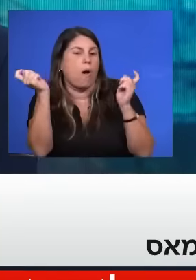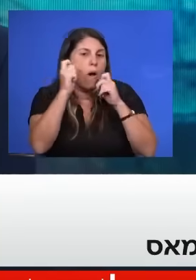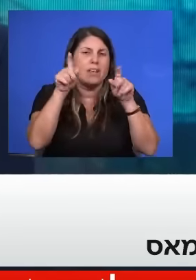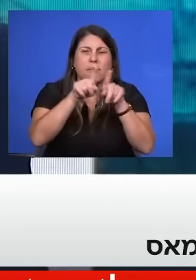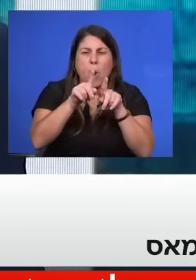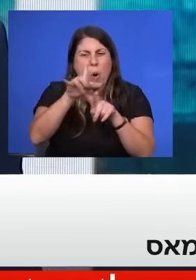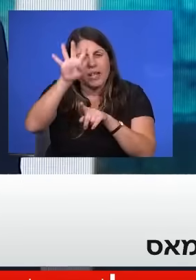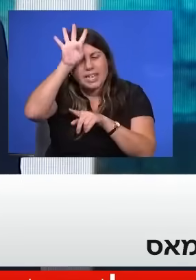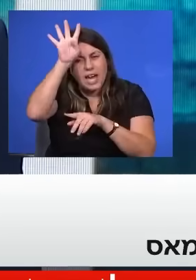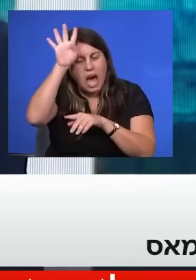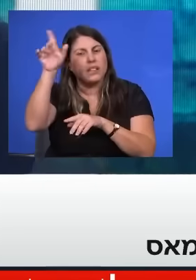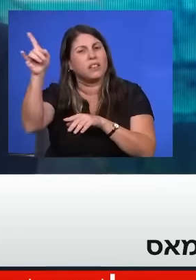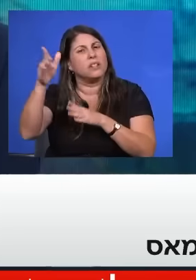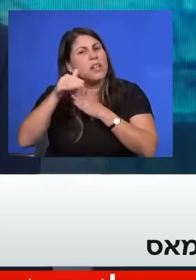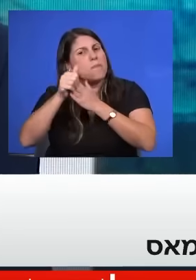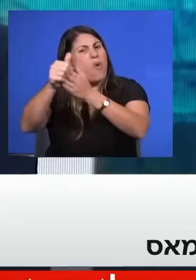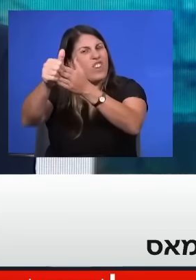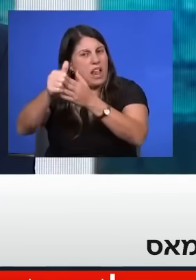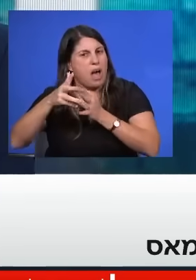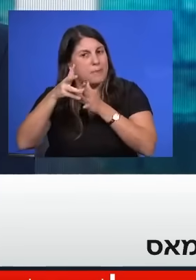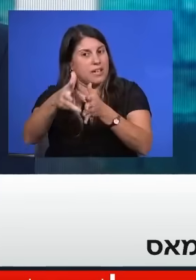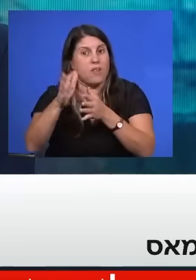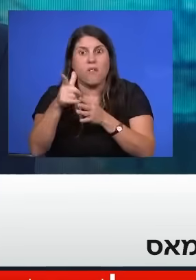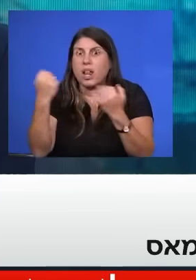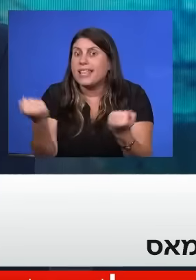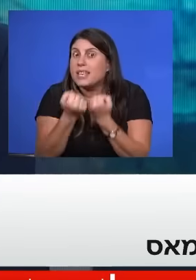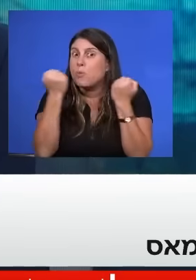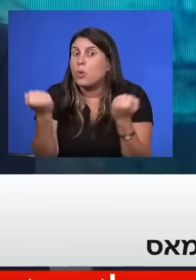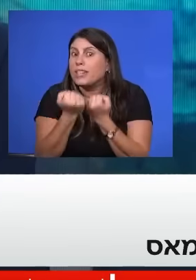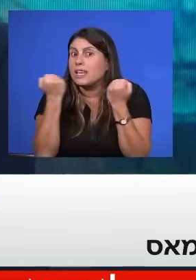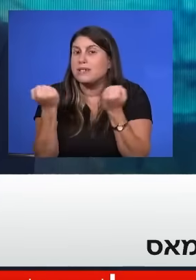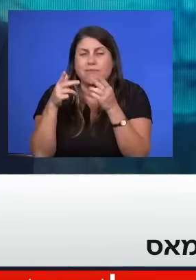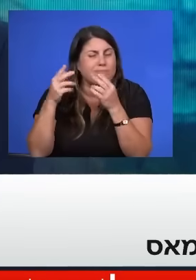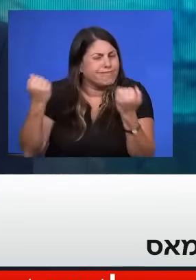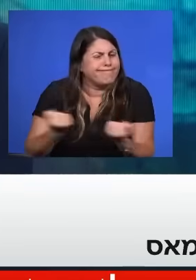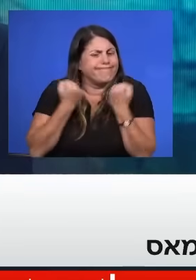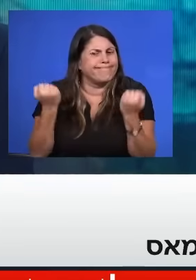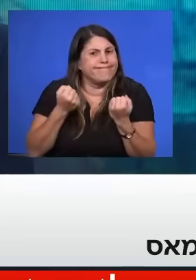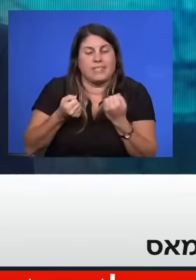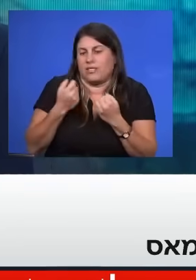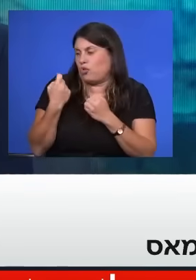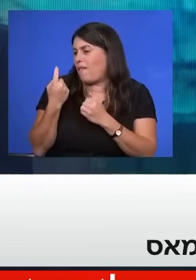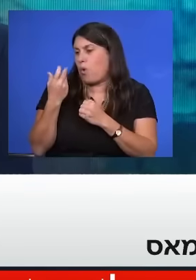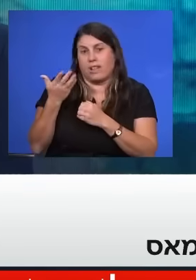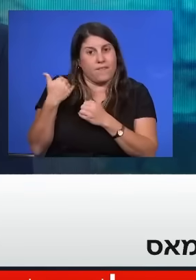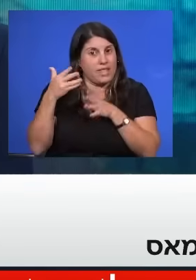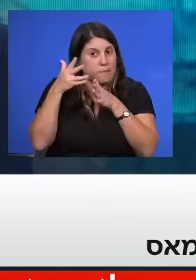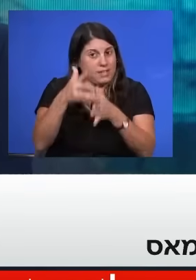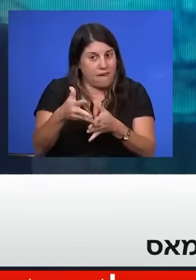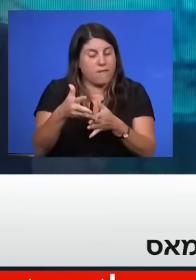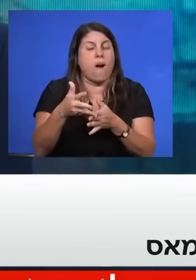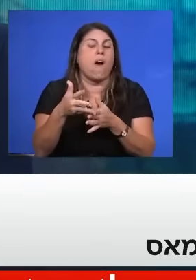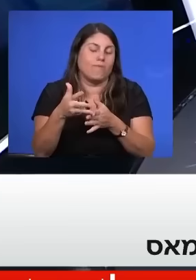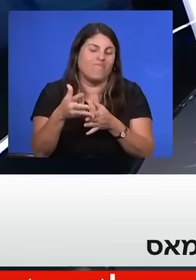או נתנה לאור ירוק, אבל האימונים האינטנסיביים האלה שבועות לפני המלחמה, לפני המתקפה, בהחלט עוד יותר